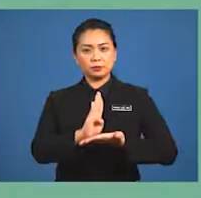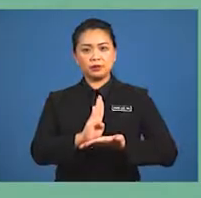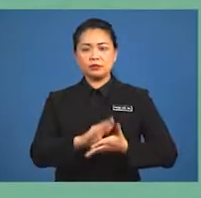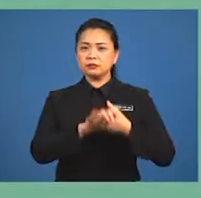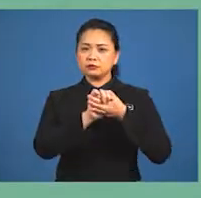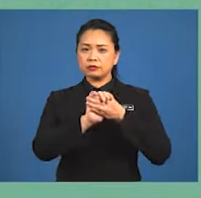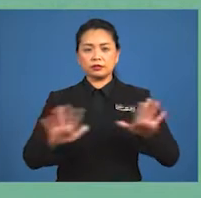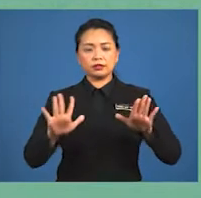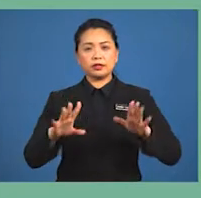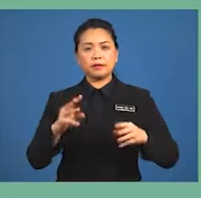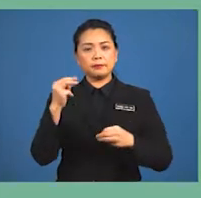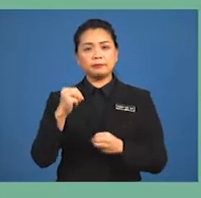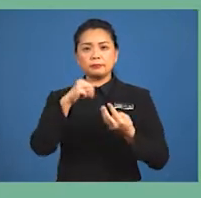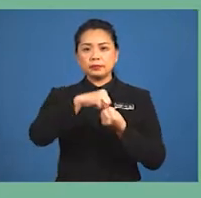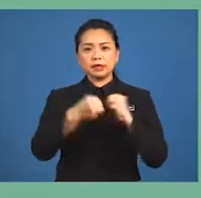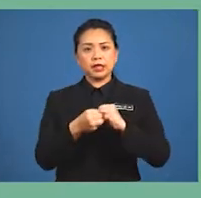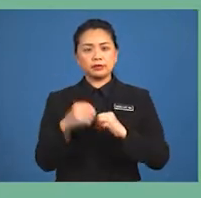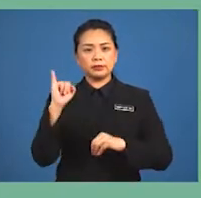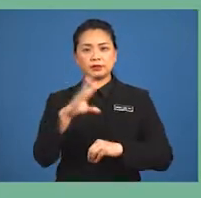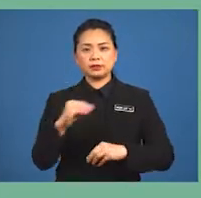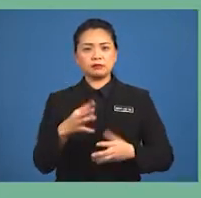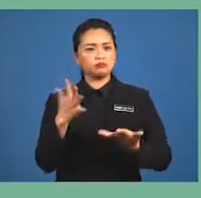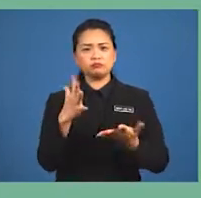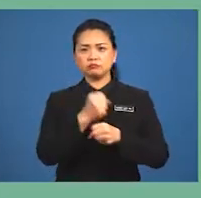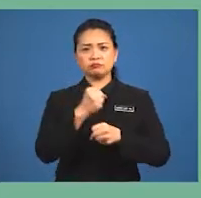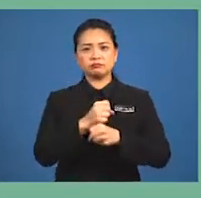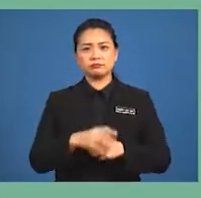mengatasi masalah inflasi dan pengangguran.